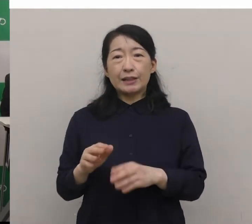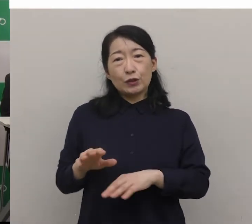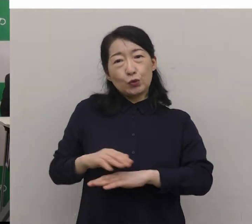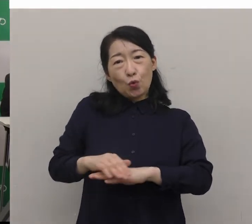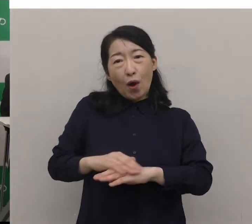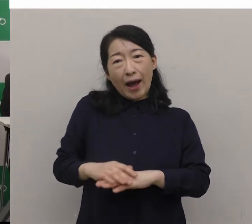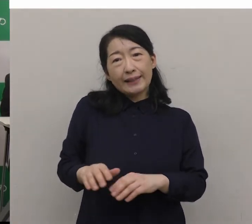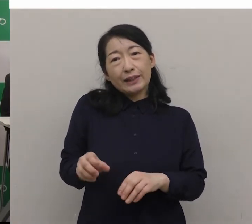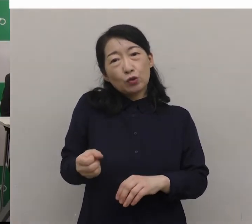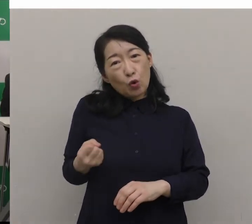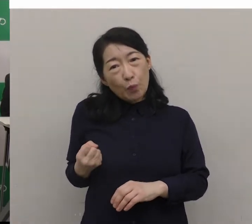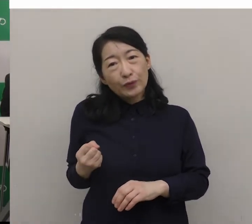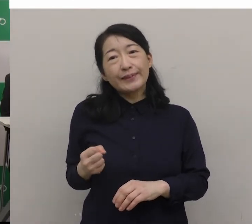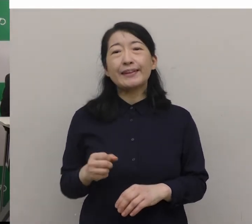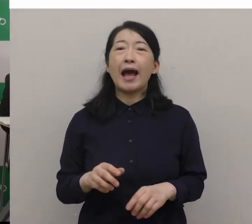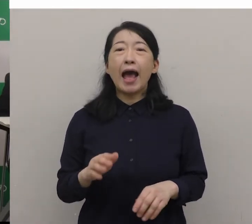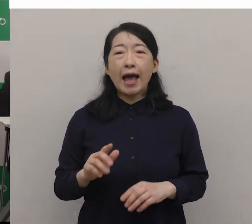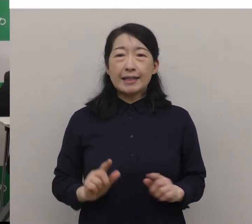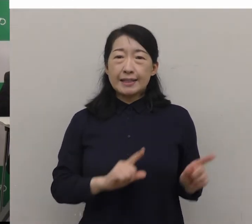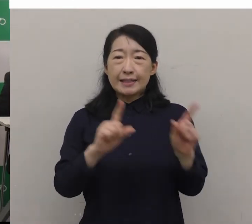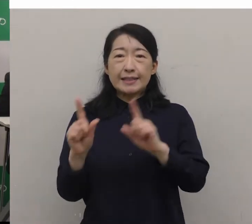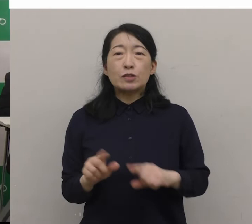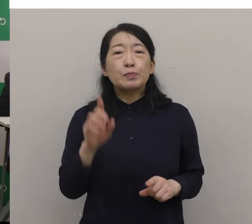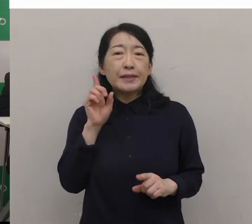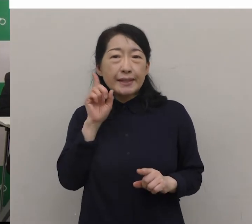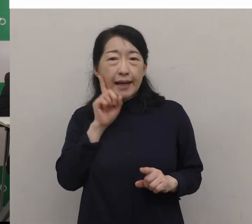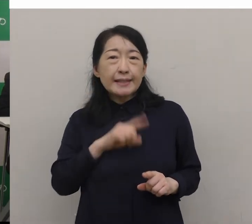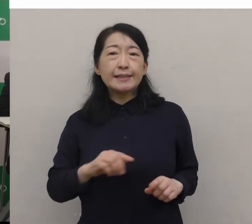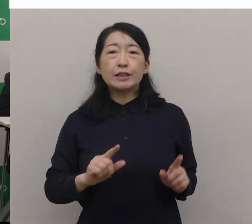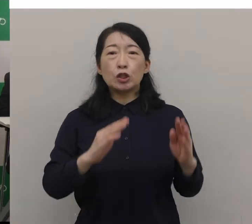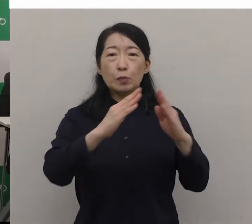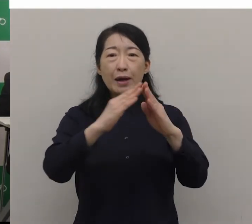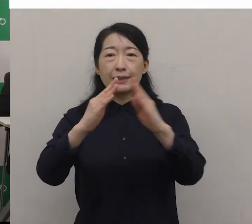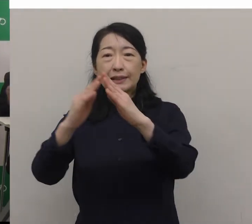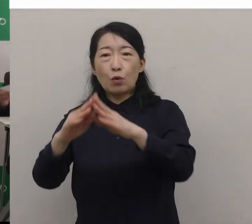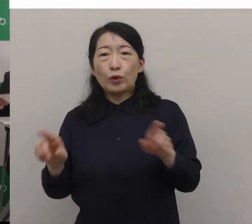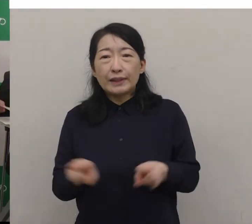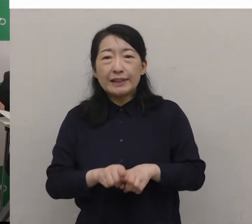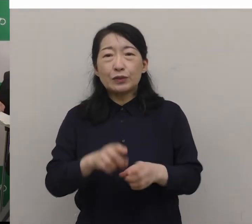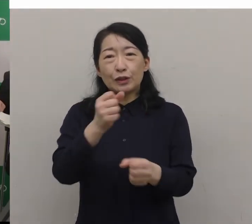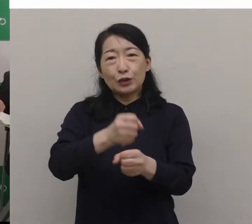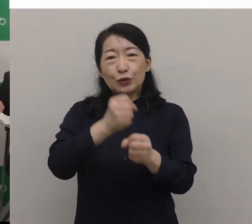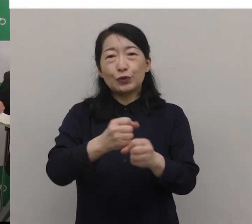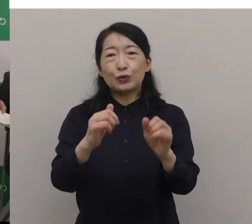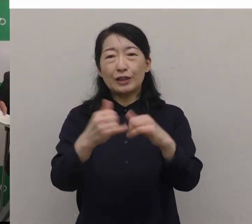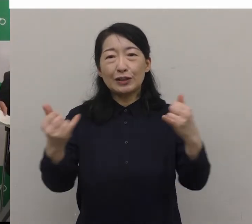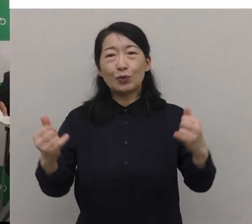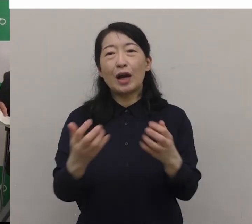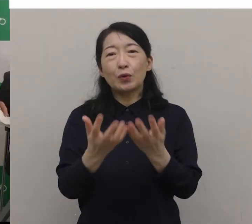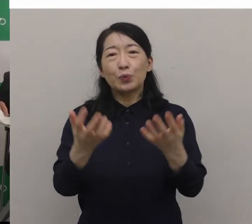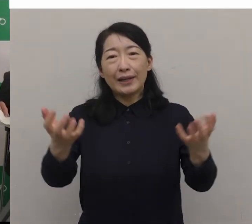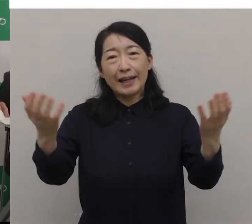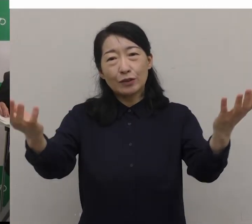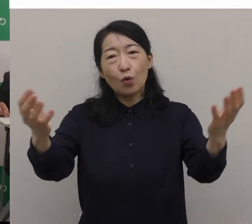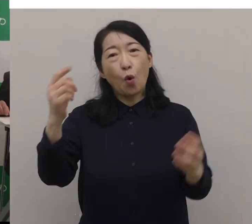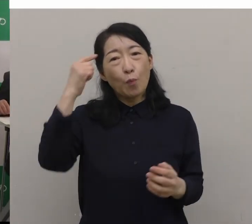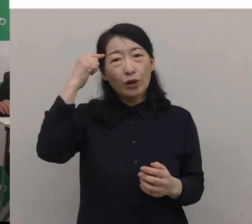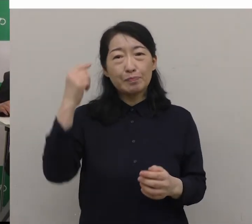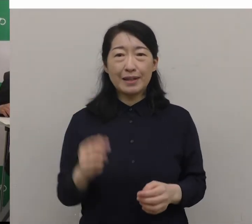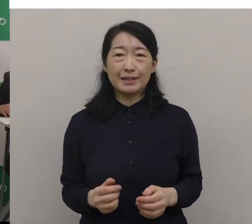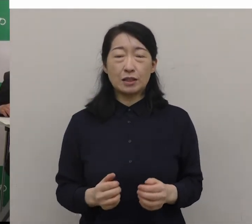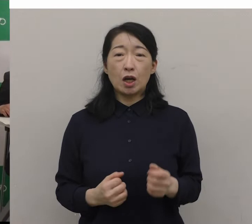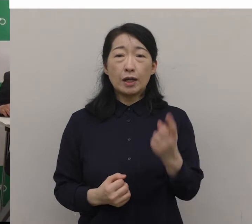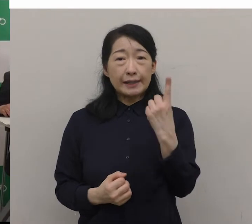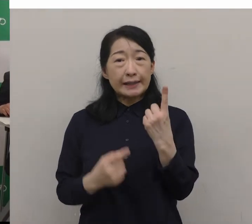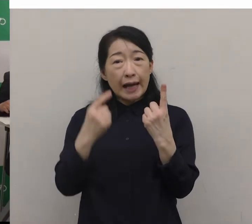町を一緒に作る人が増えていくのではないかと期待しているところでございます。キックオフ